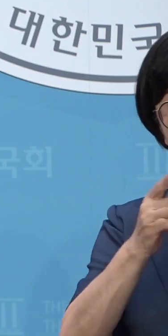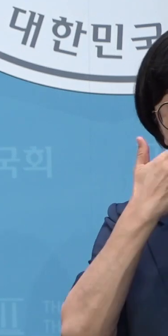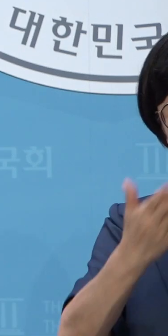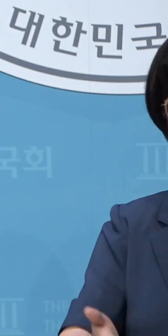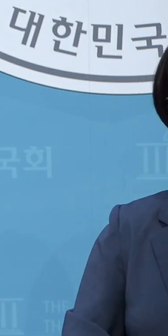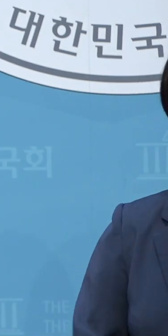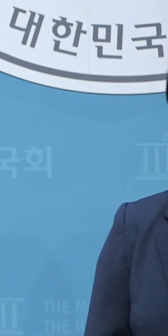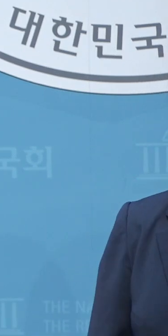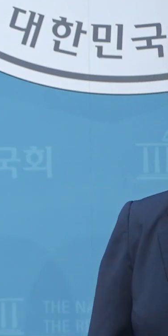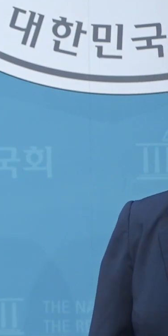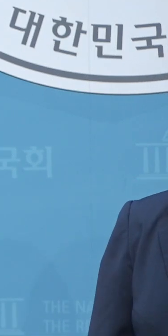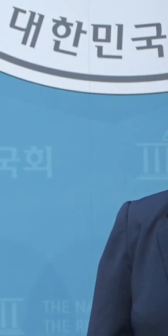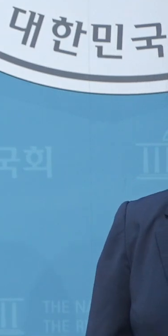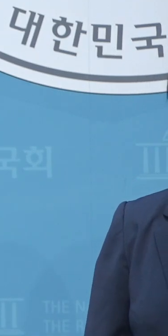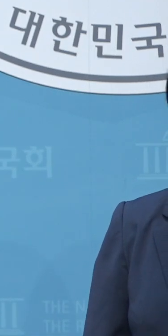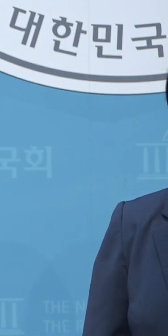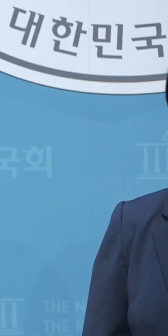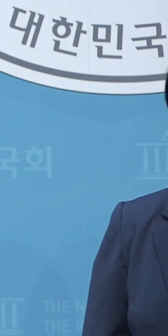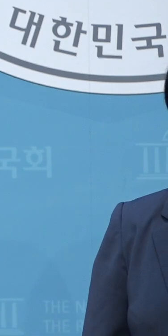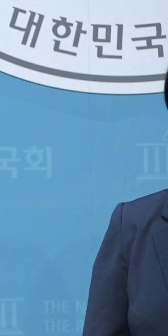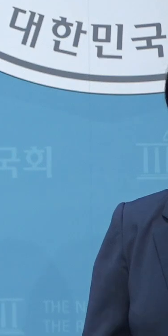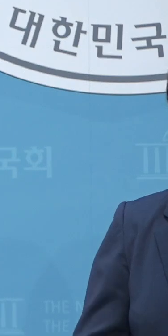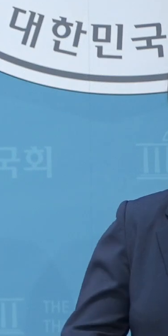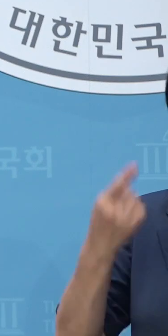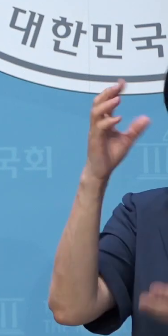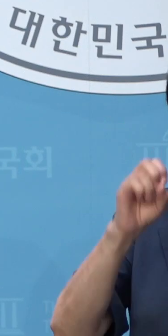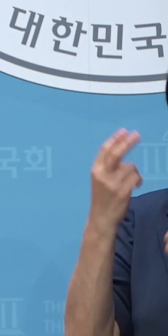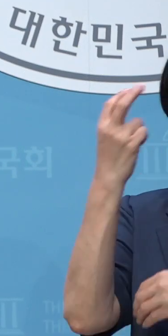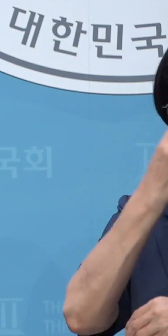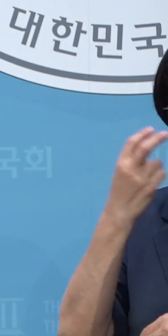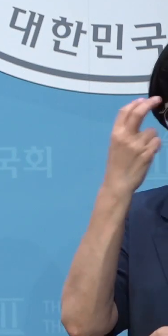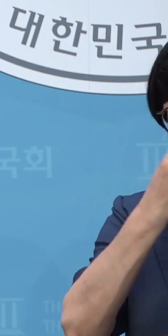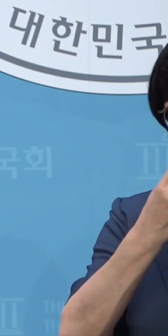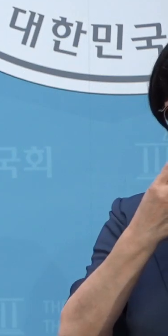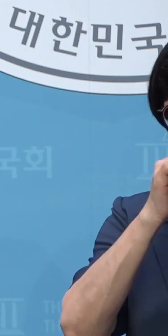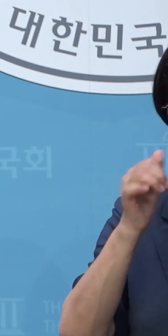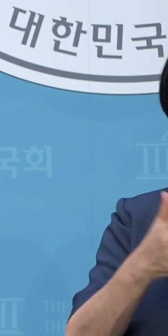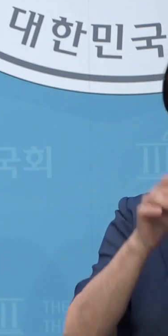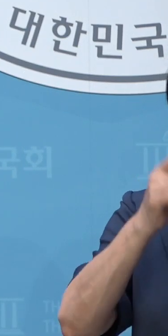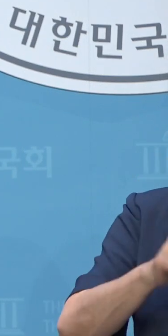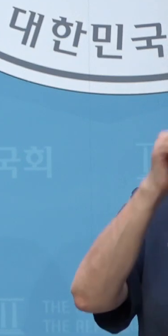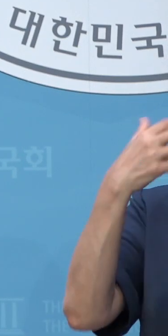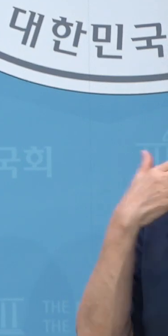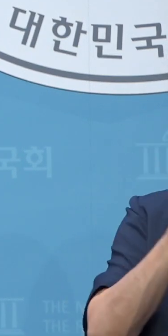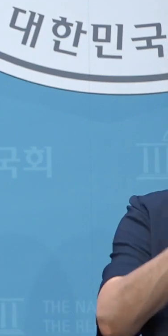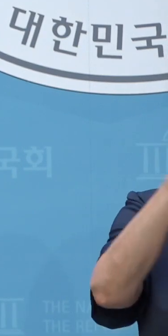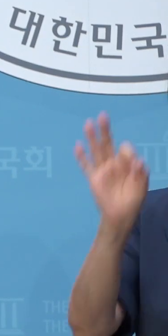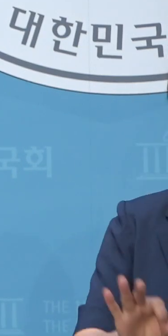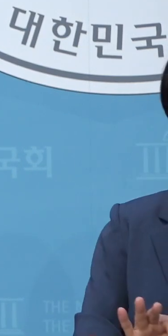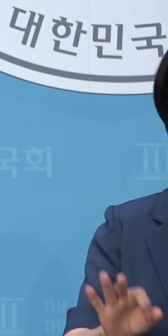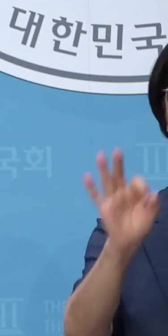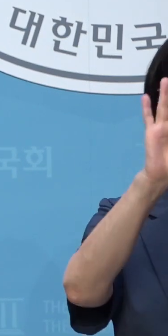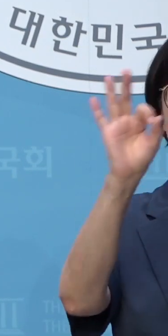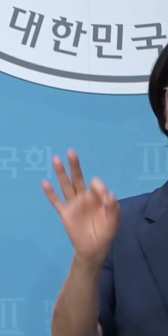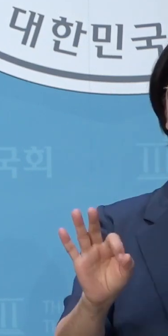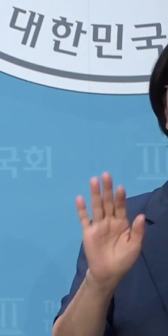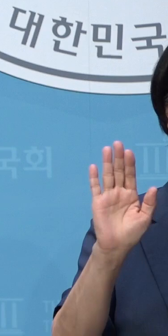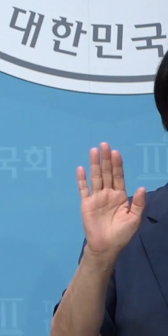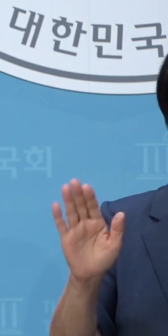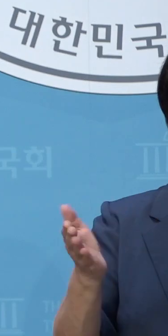있는 것 아니겠습니까 여론조사로 따질 거면 윤정부 지지율이 30%